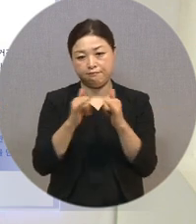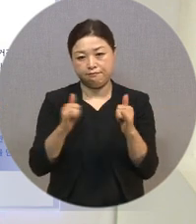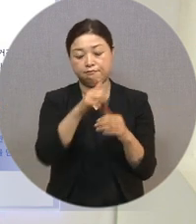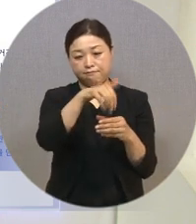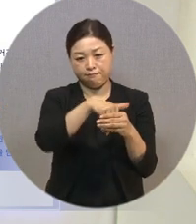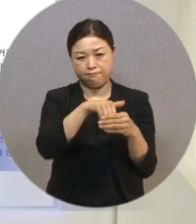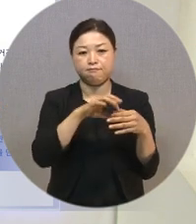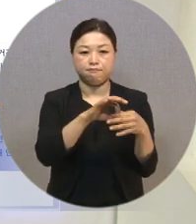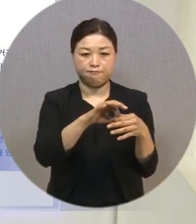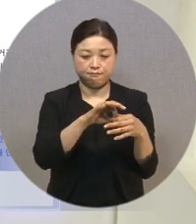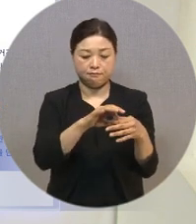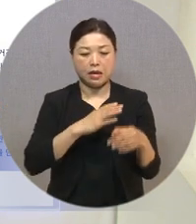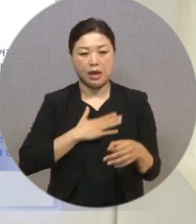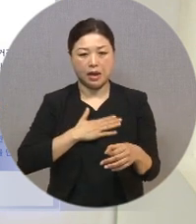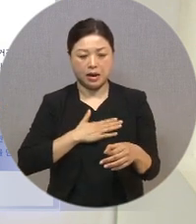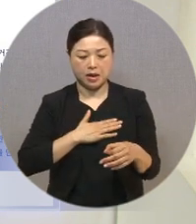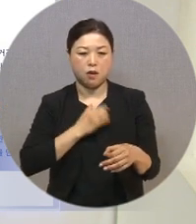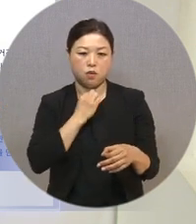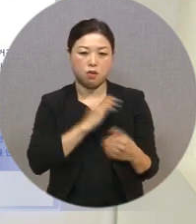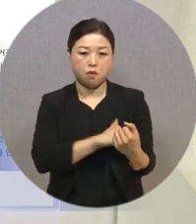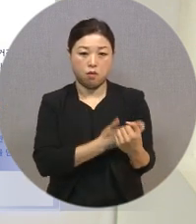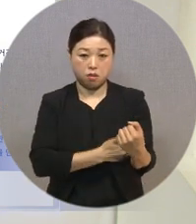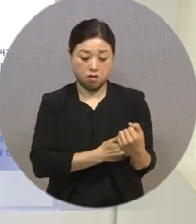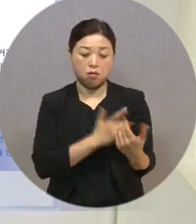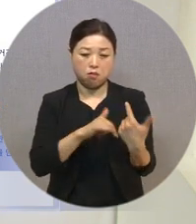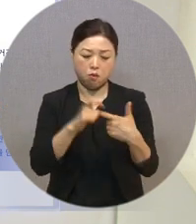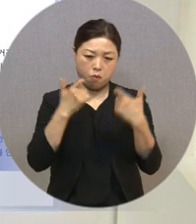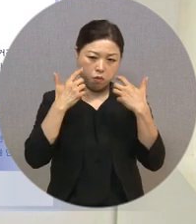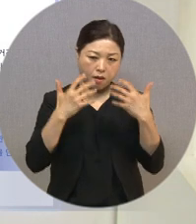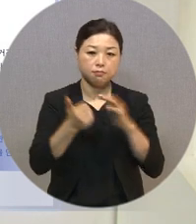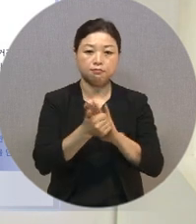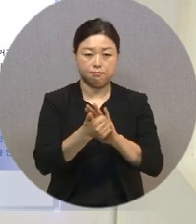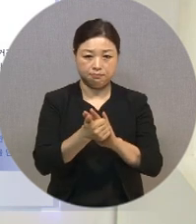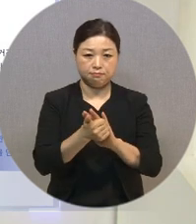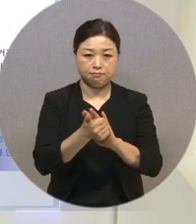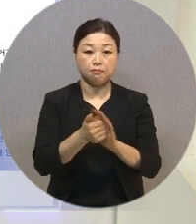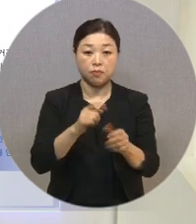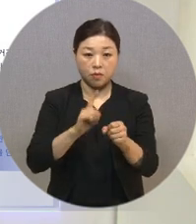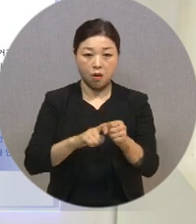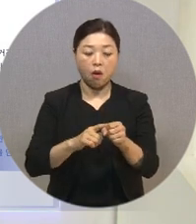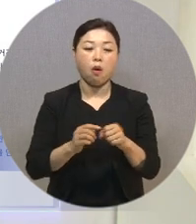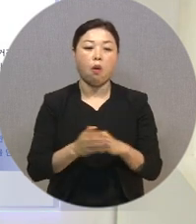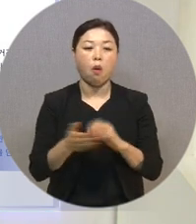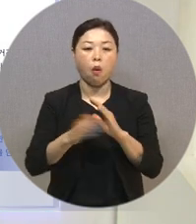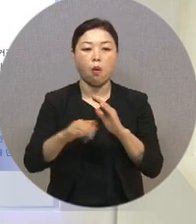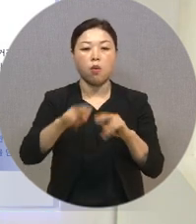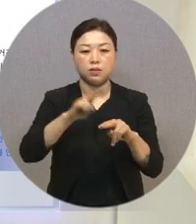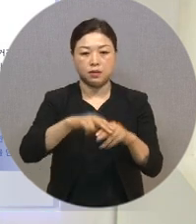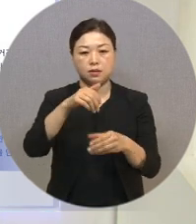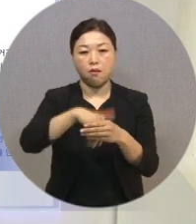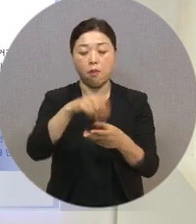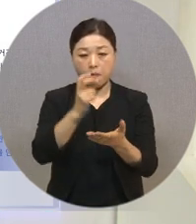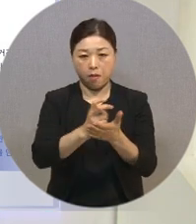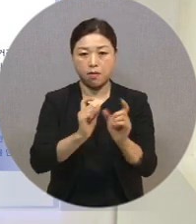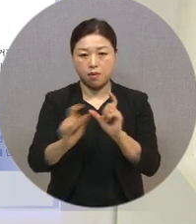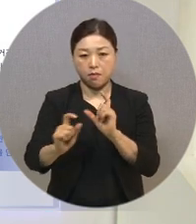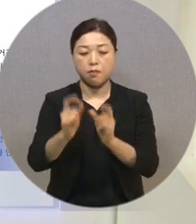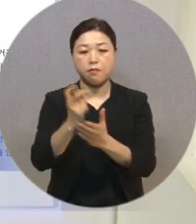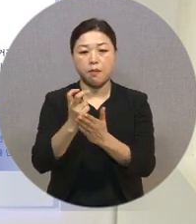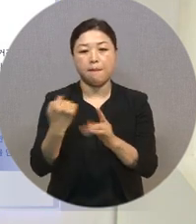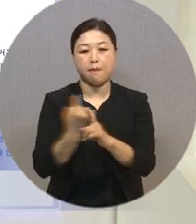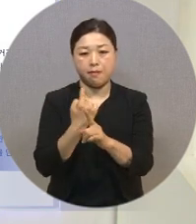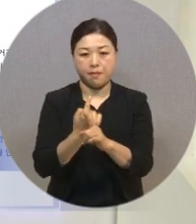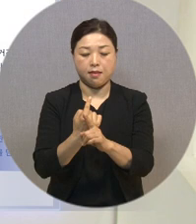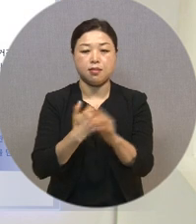선거와 관련해 알아야 할 권리를 보다 강하게 보장하기 위해서 공직선거법 일부 개정법률안을